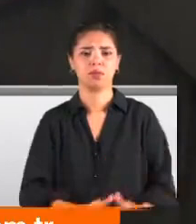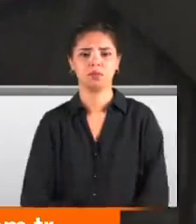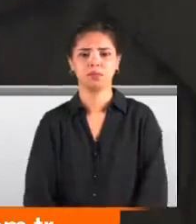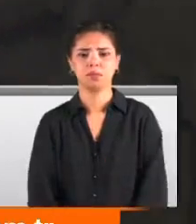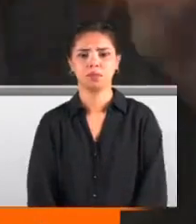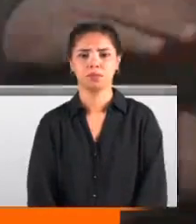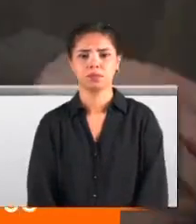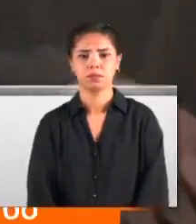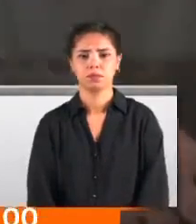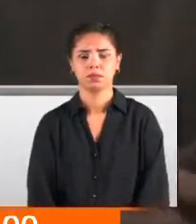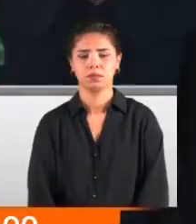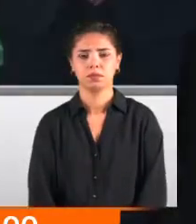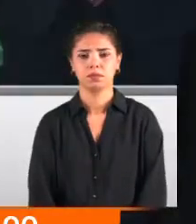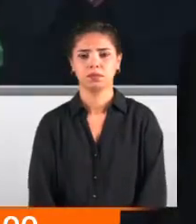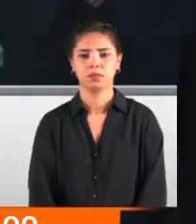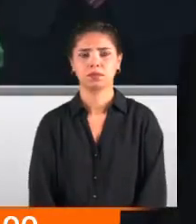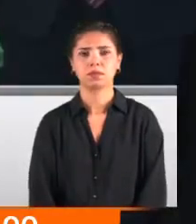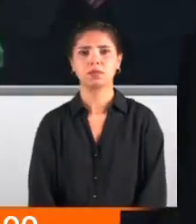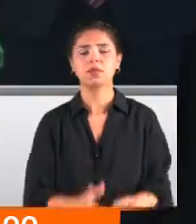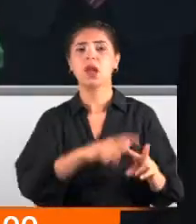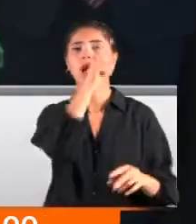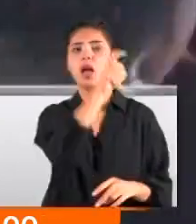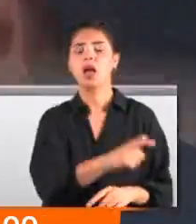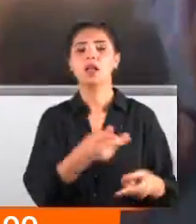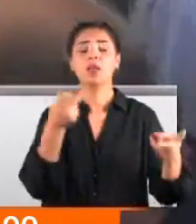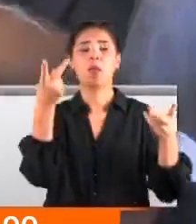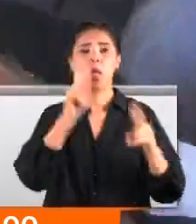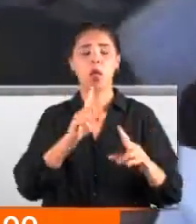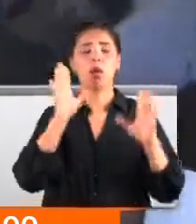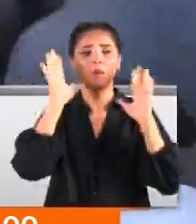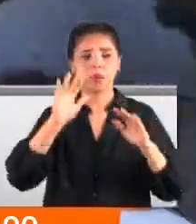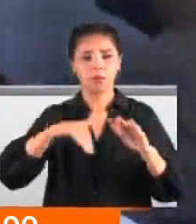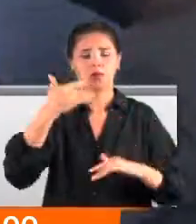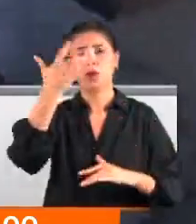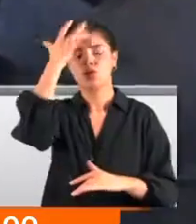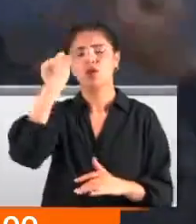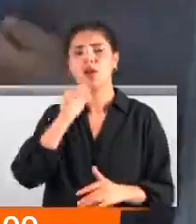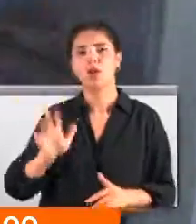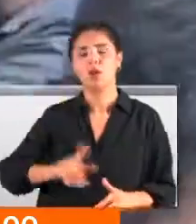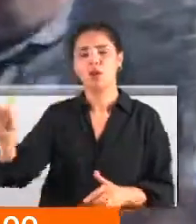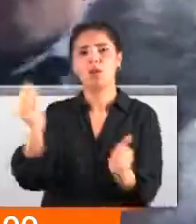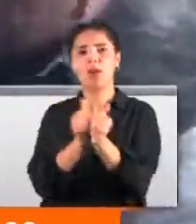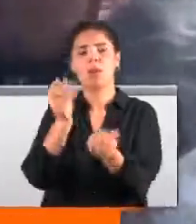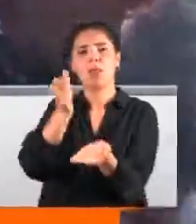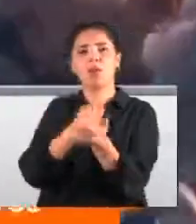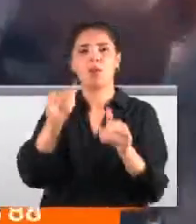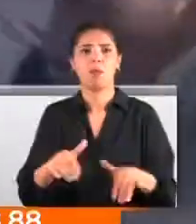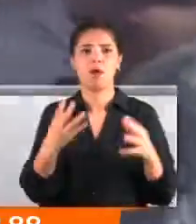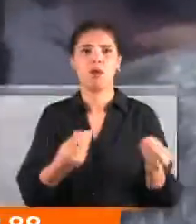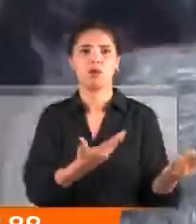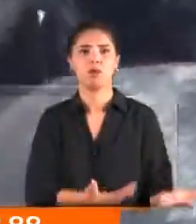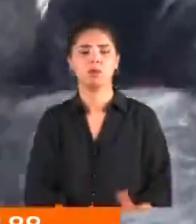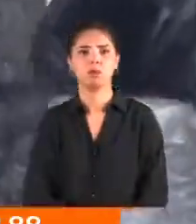Allahu Ekber. Asım Safi Türk kılınan namaz sonrası şehit oğlunun yanında toprağa verildi.